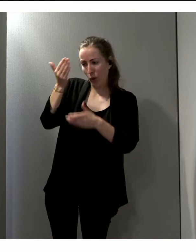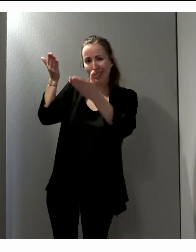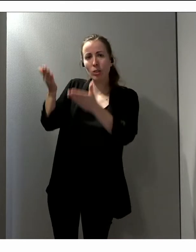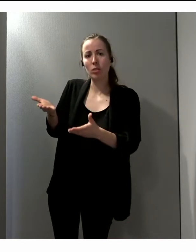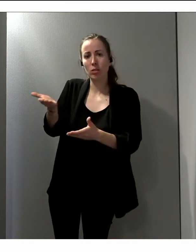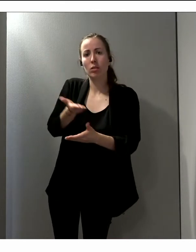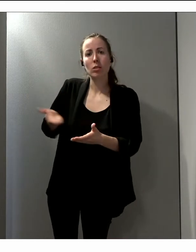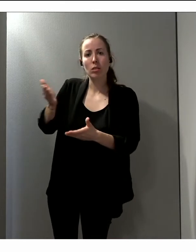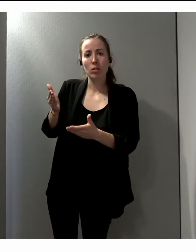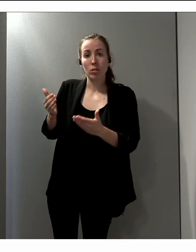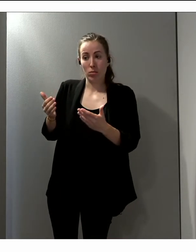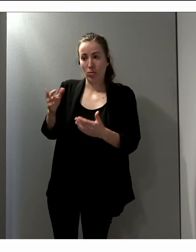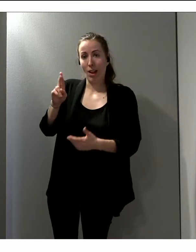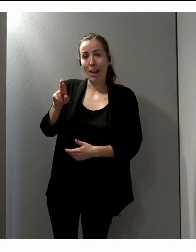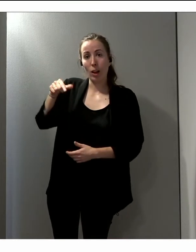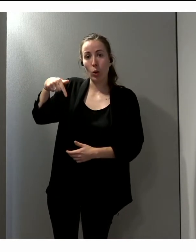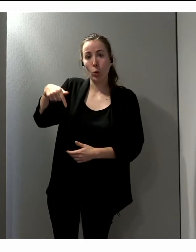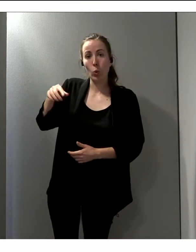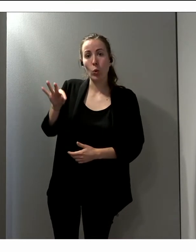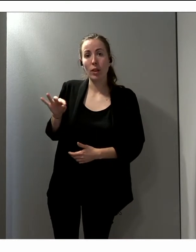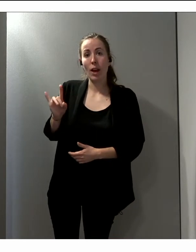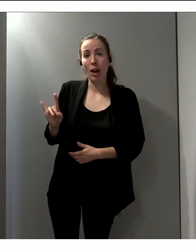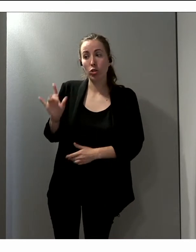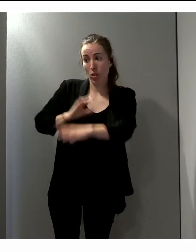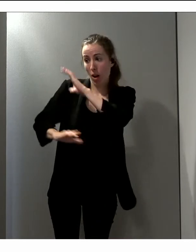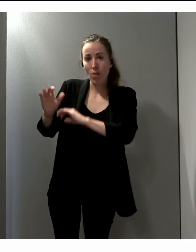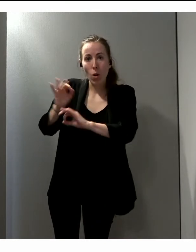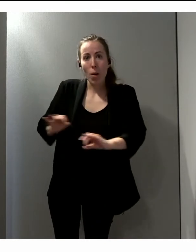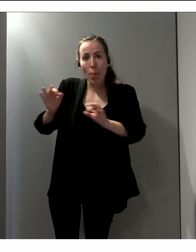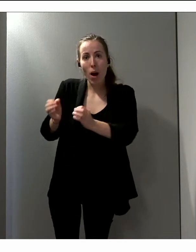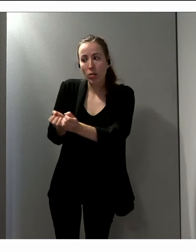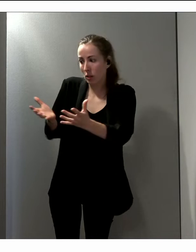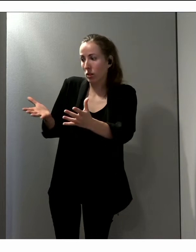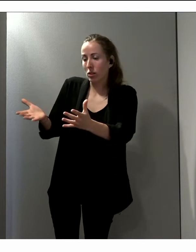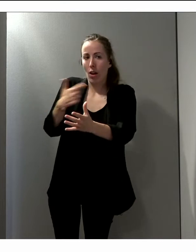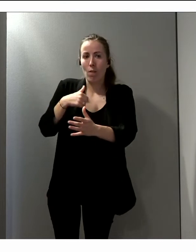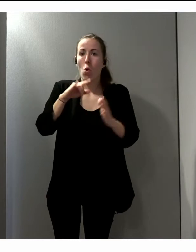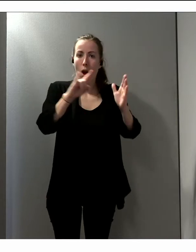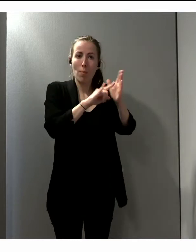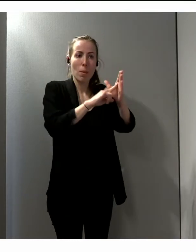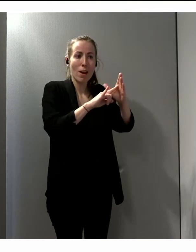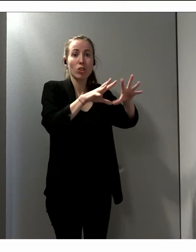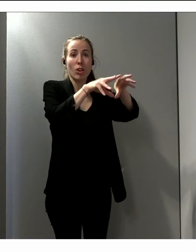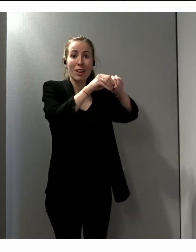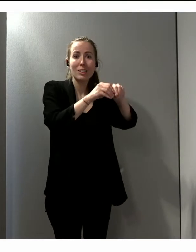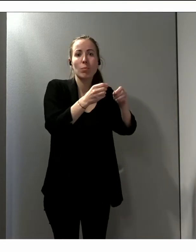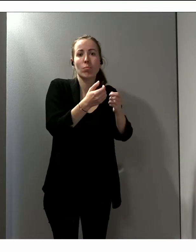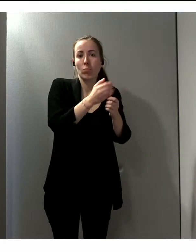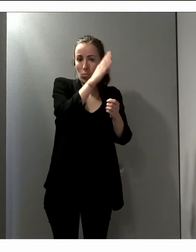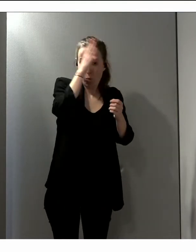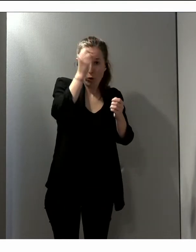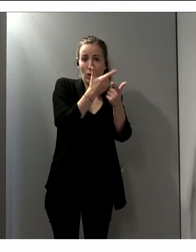et la reconnaissance de la qualité de travailleurs handicapés n'existait pas. Et donc, il a fallu une mobilisation, notamment des équipes